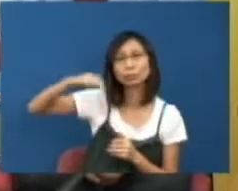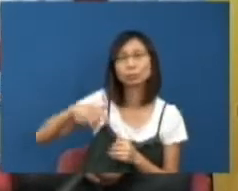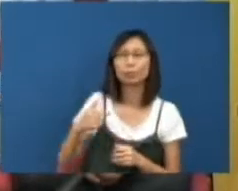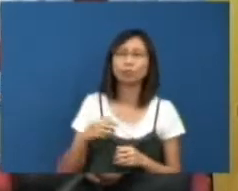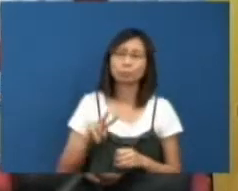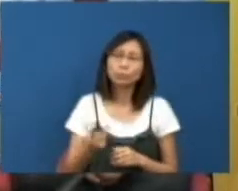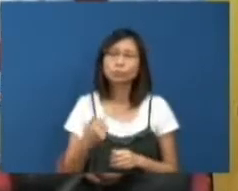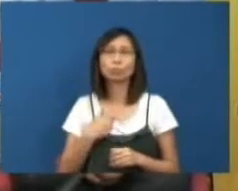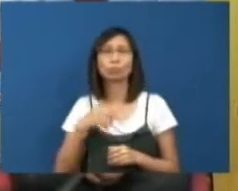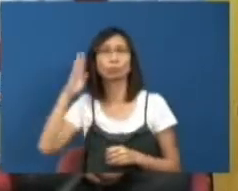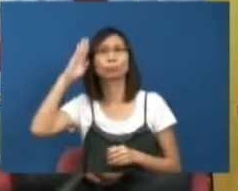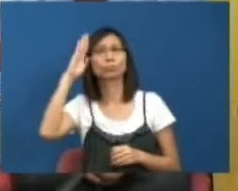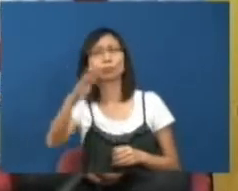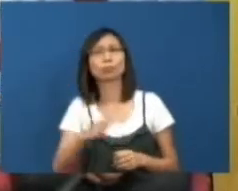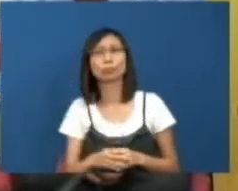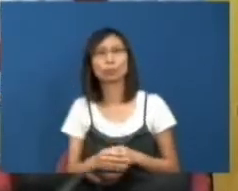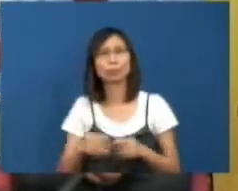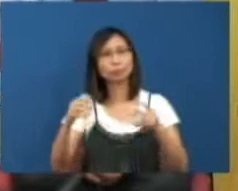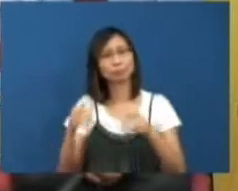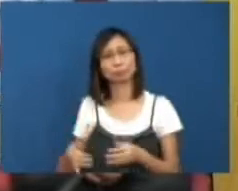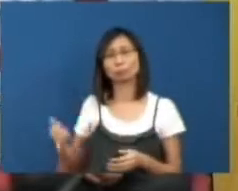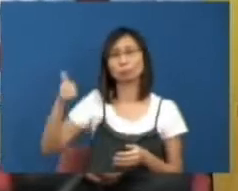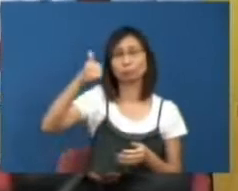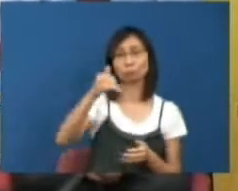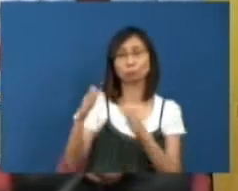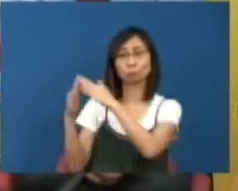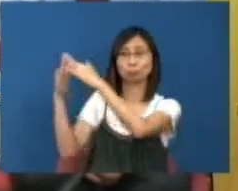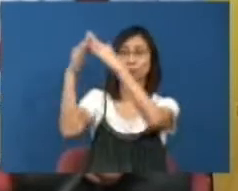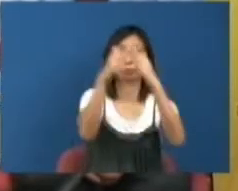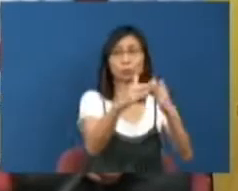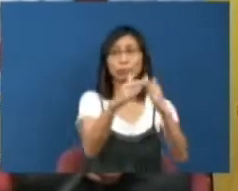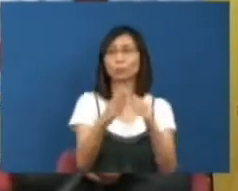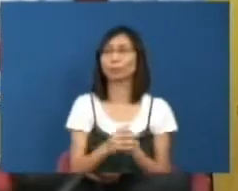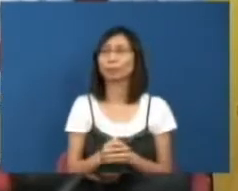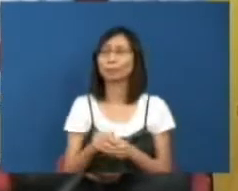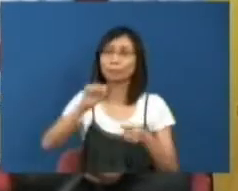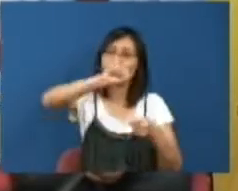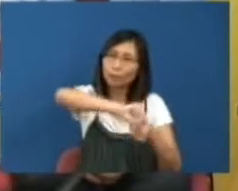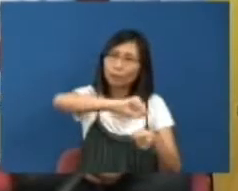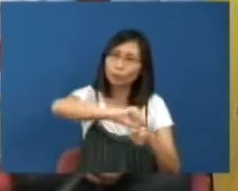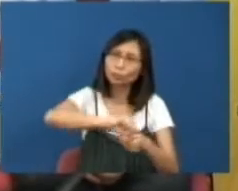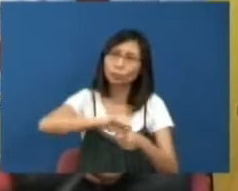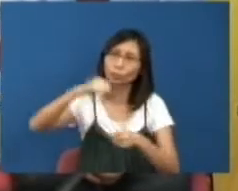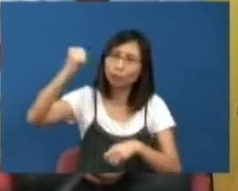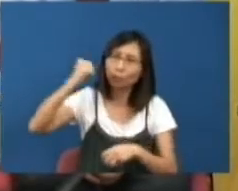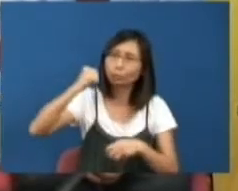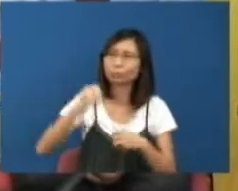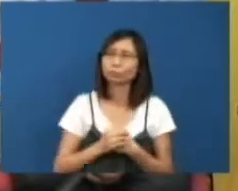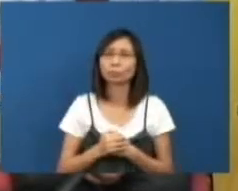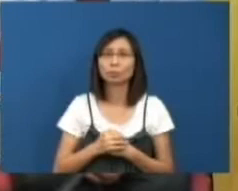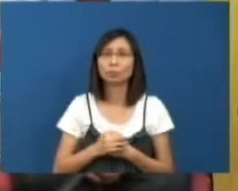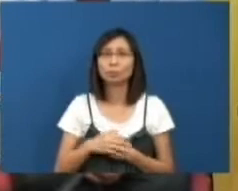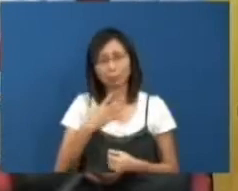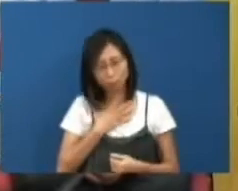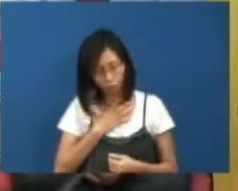子，市民搬入去之後或者。即係佢要產生多咗能源咧，呢樣嘢係好遺憾。 係